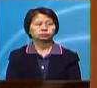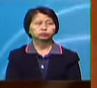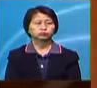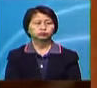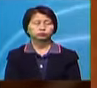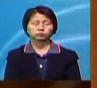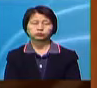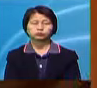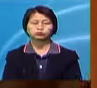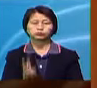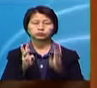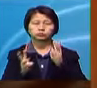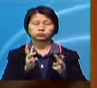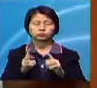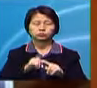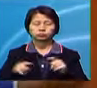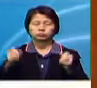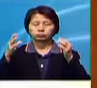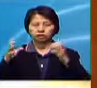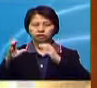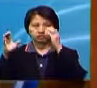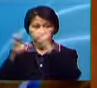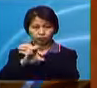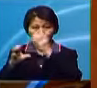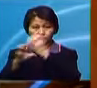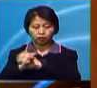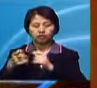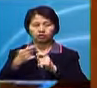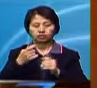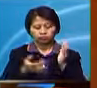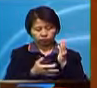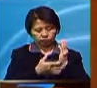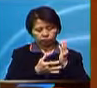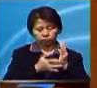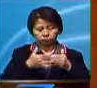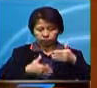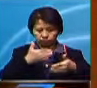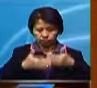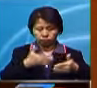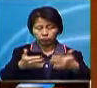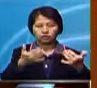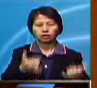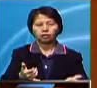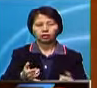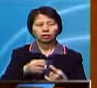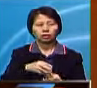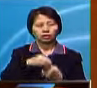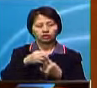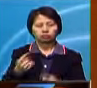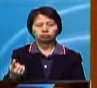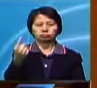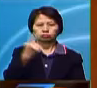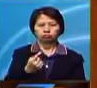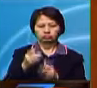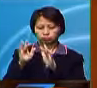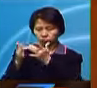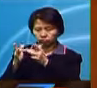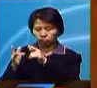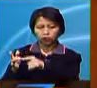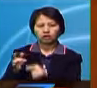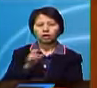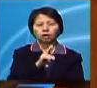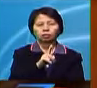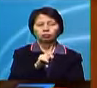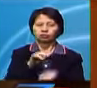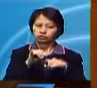Walaupun dihambat dengan pelbagai cabaran semasa dan kemajuan teknologi terkini, terutama kemunculan media sosial,